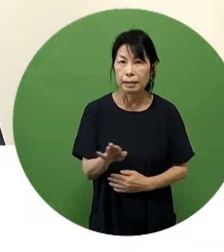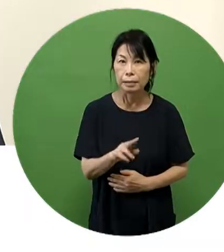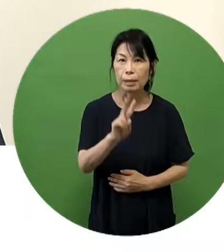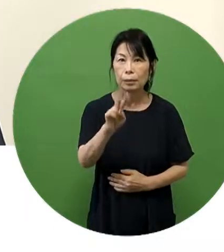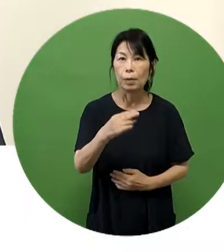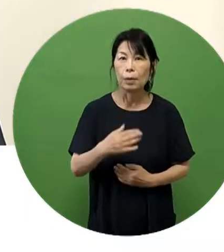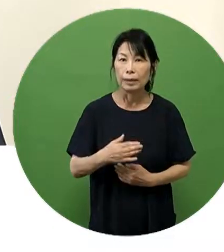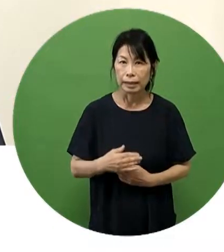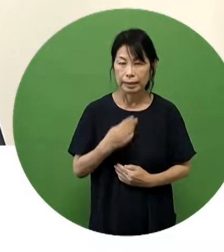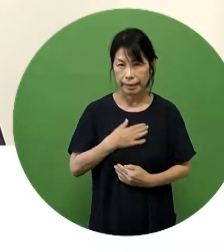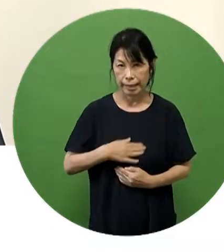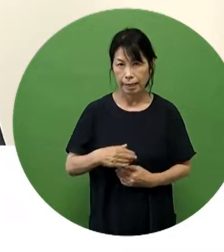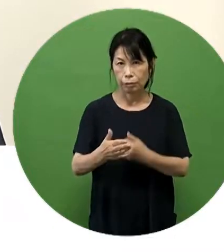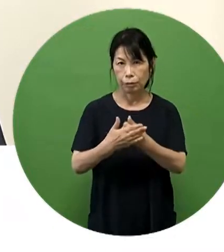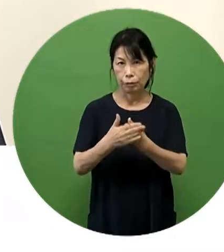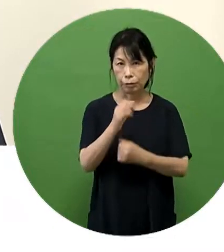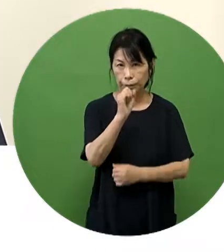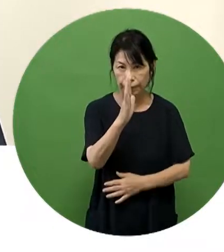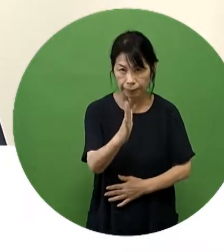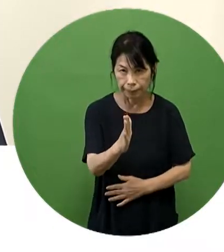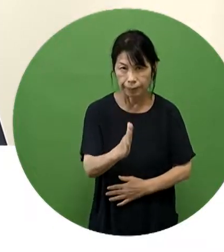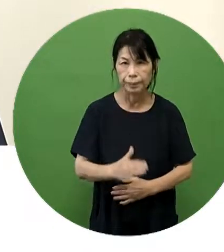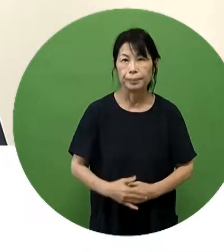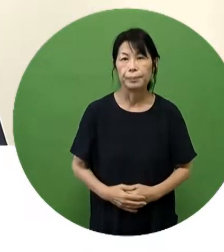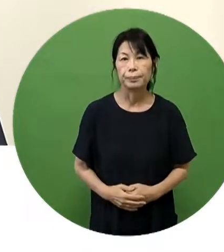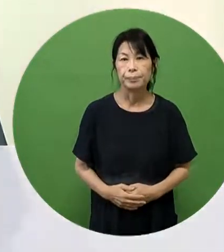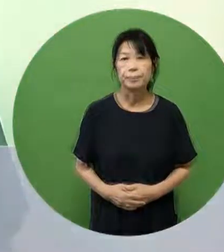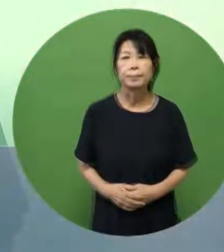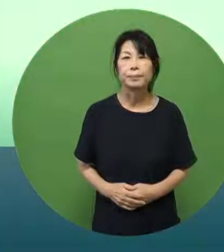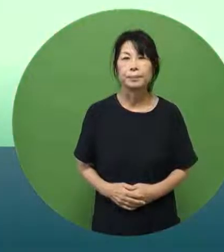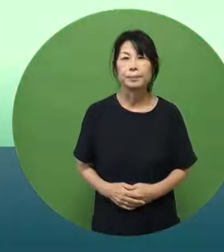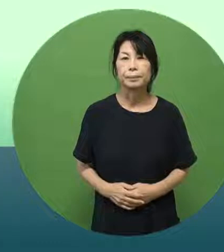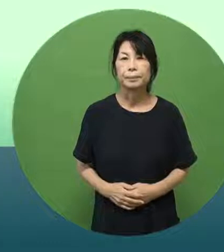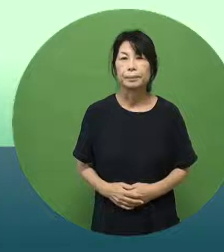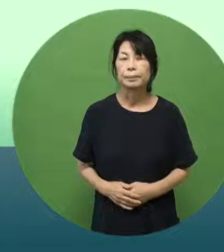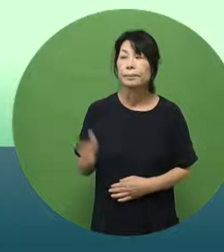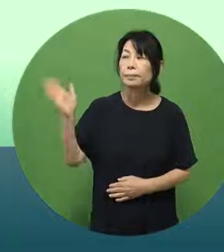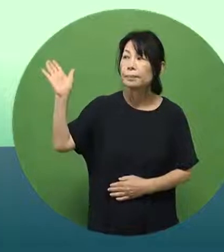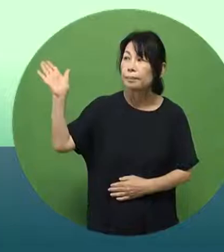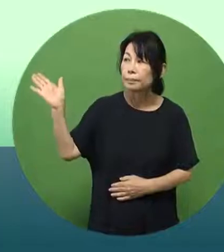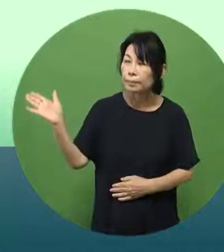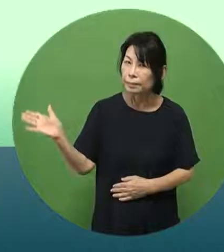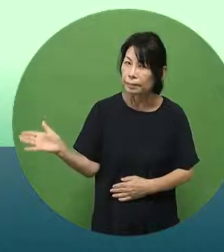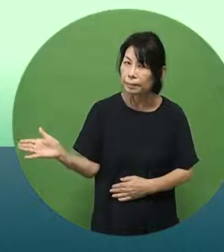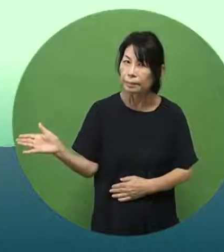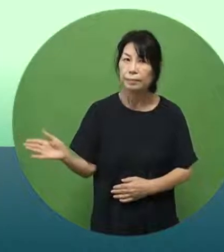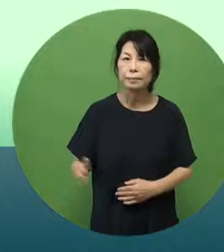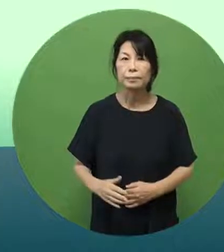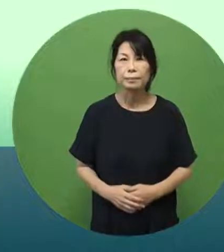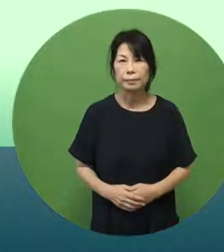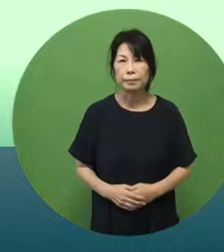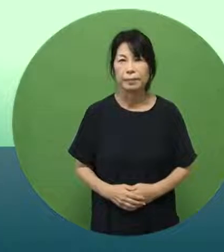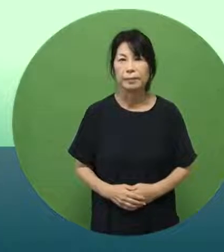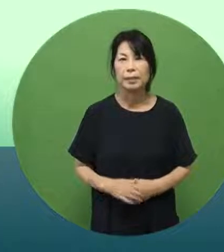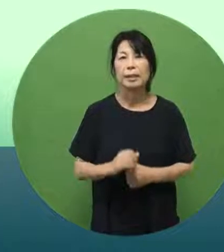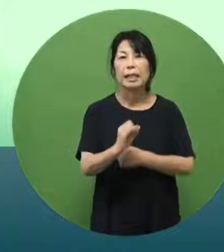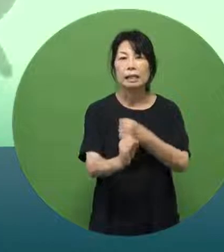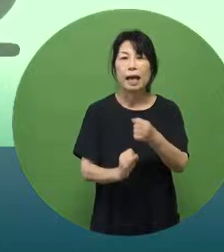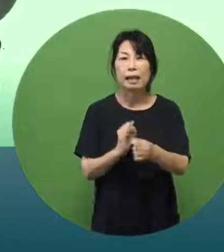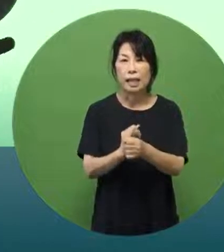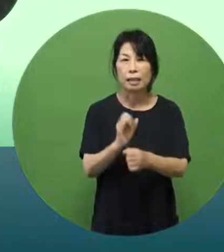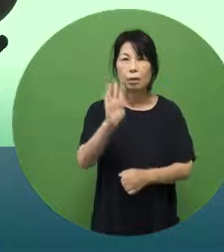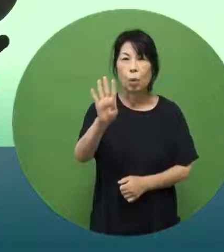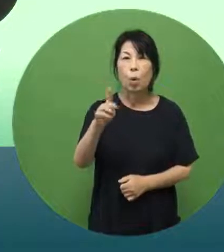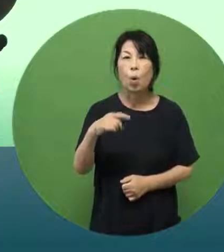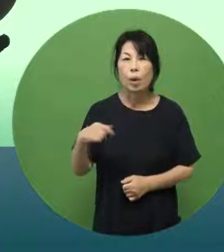ご理解とご協力をお願いいたします。 流域治水プロジェクト、県内の主な取